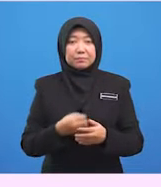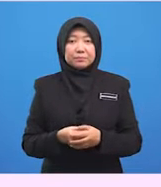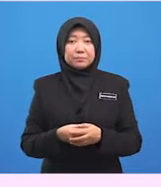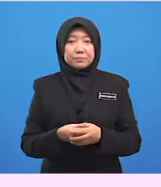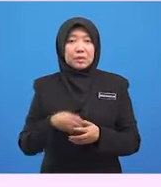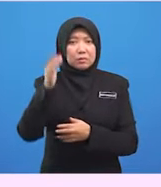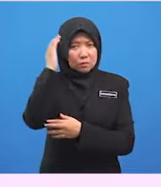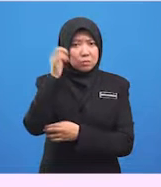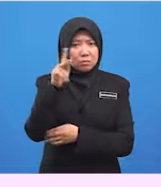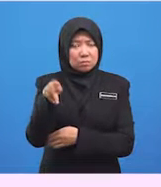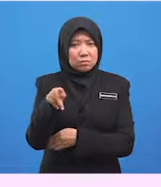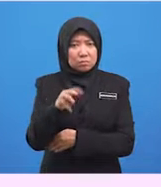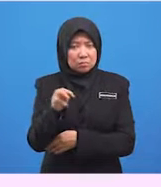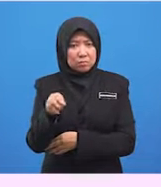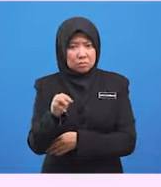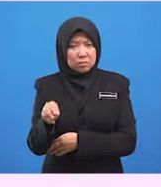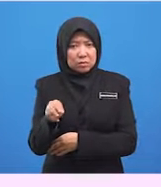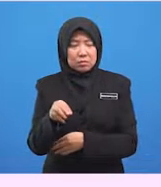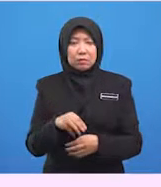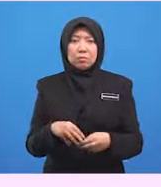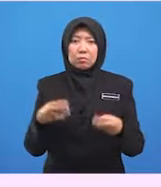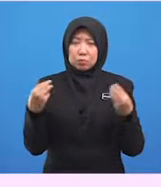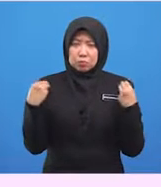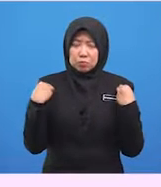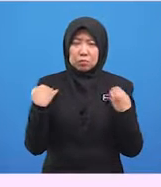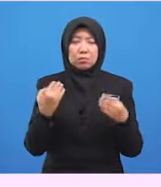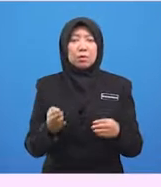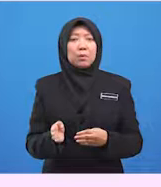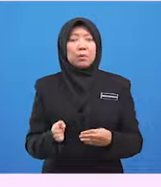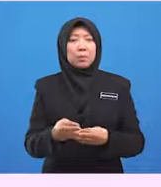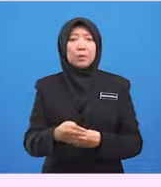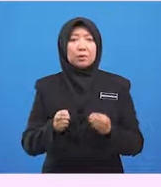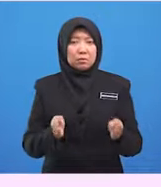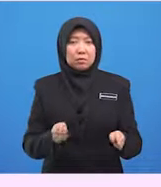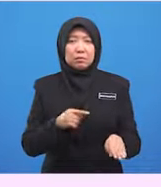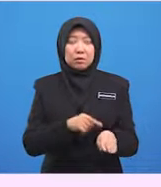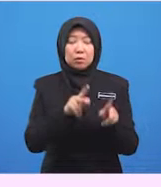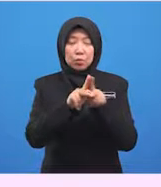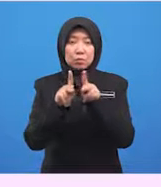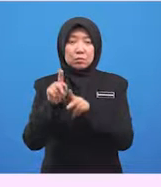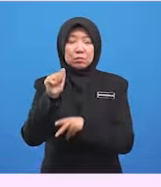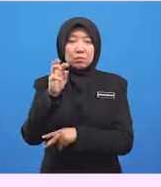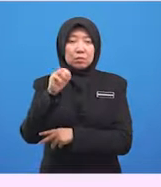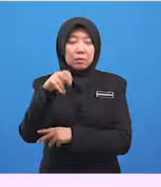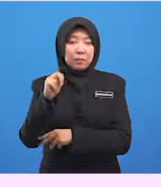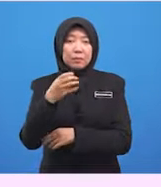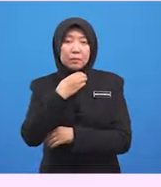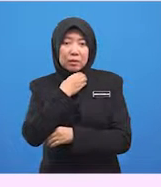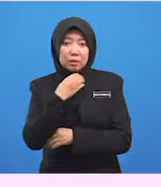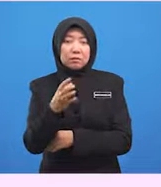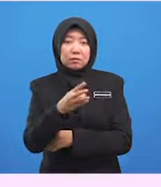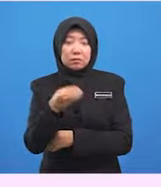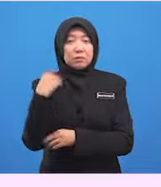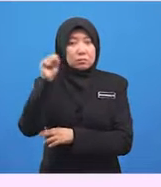Tahukah Anda merembet wujudan bengkel membuat peralatan bantu di kota tampan viral dan Ting